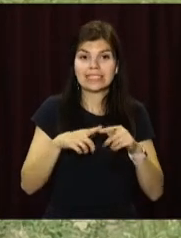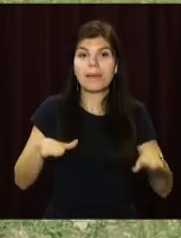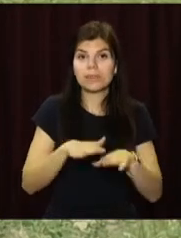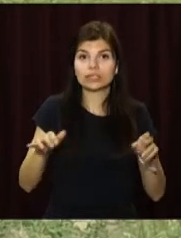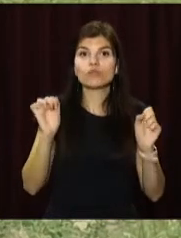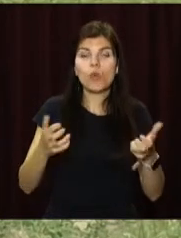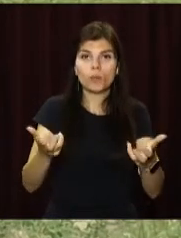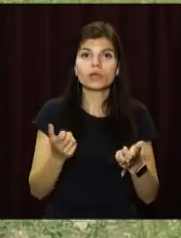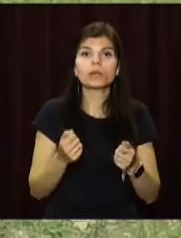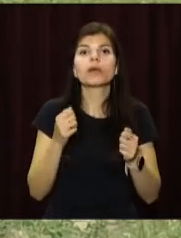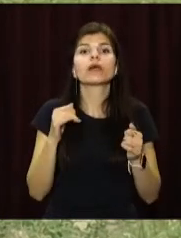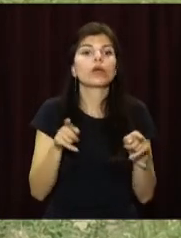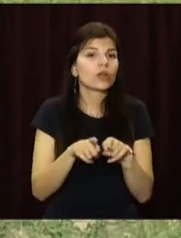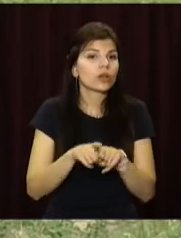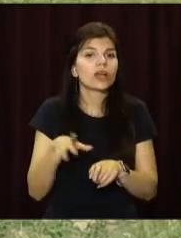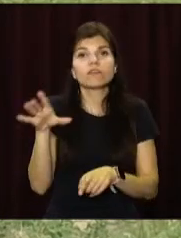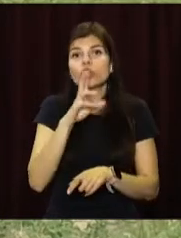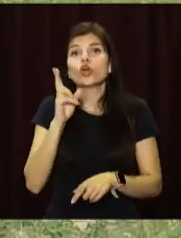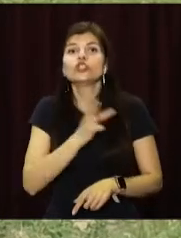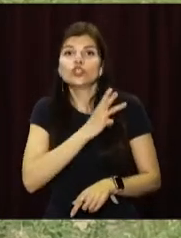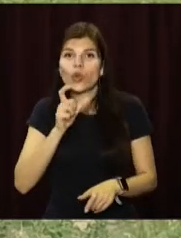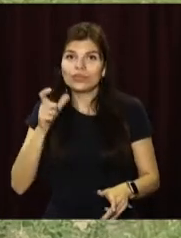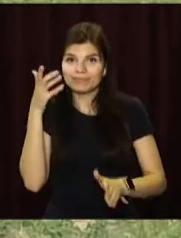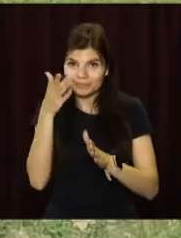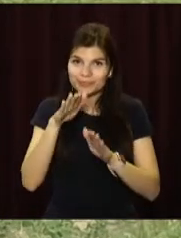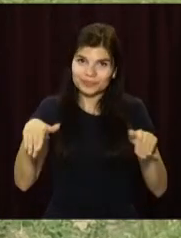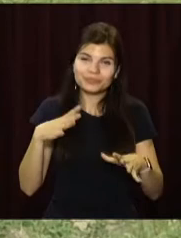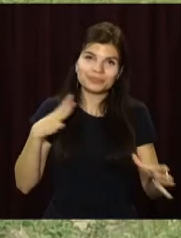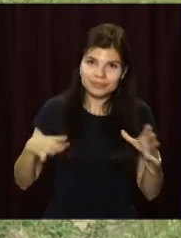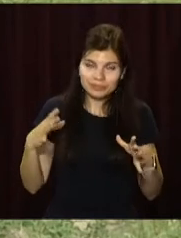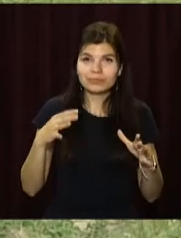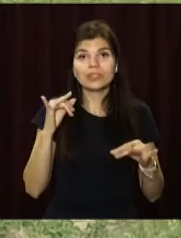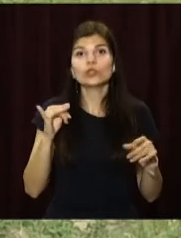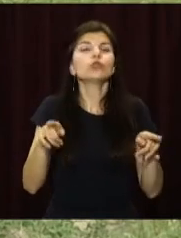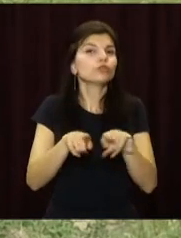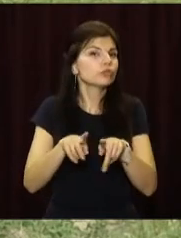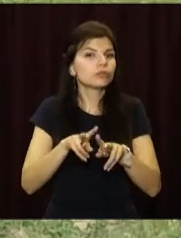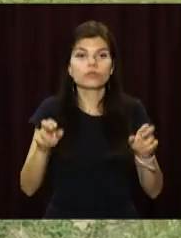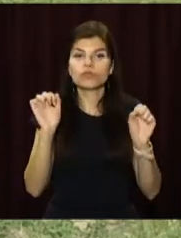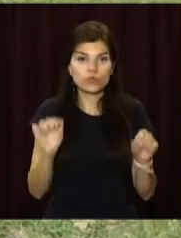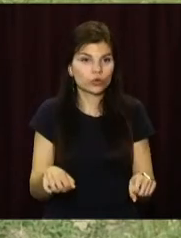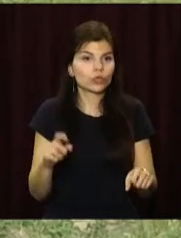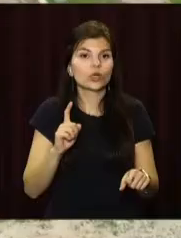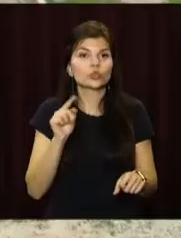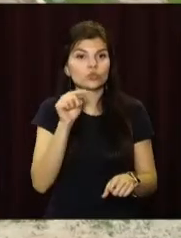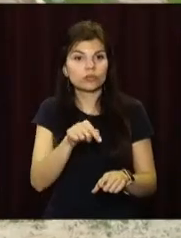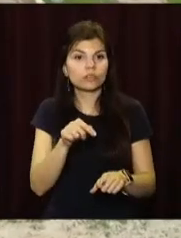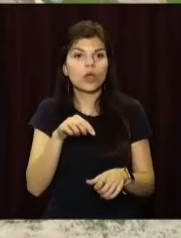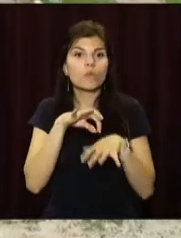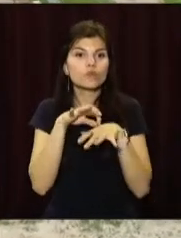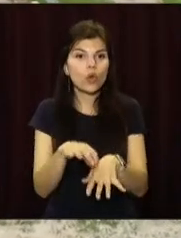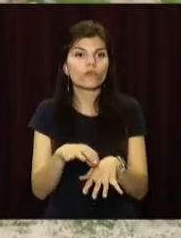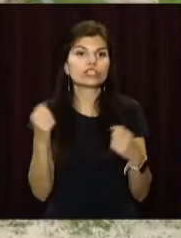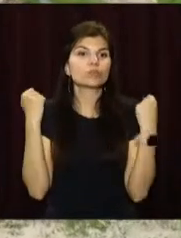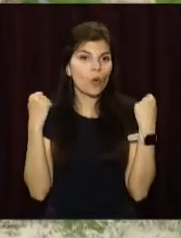зможе приймати як і всіх пересічних громадян, так і він буде спрямований на те, щоб в ньому